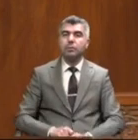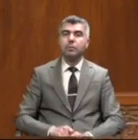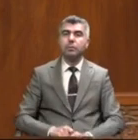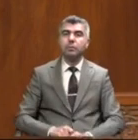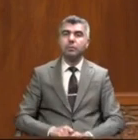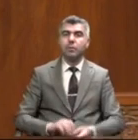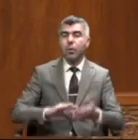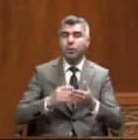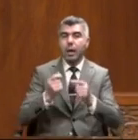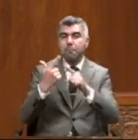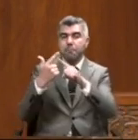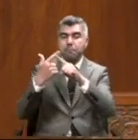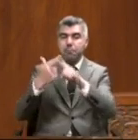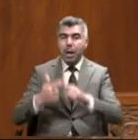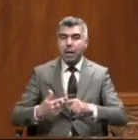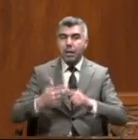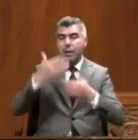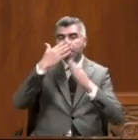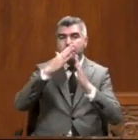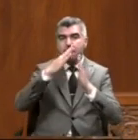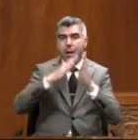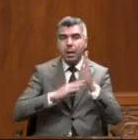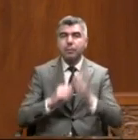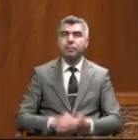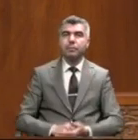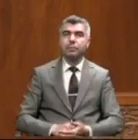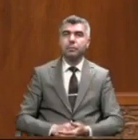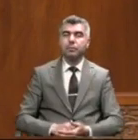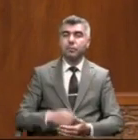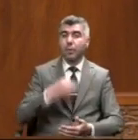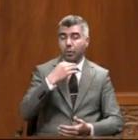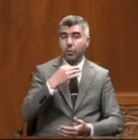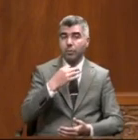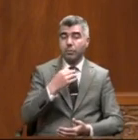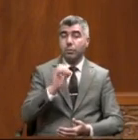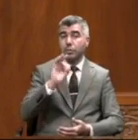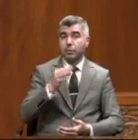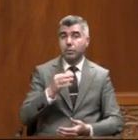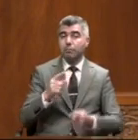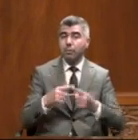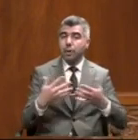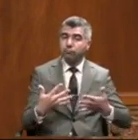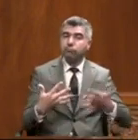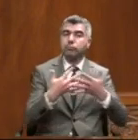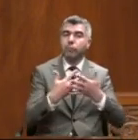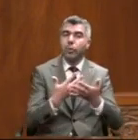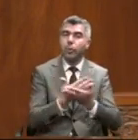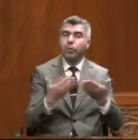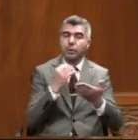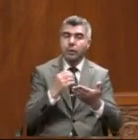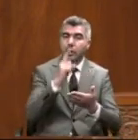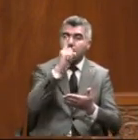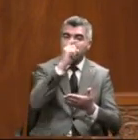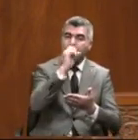على وضعيه الماليه العموميه لبلادنا وعن مدى الوعي المشترك بصعوبه